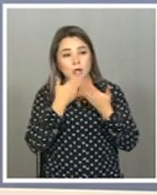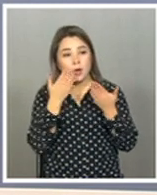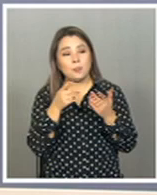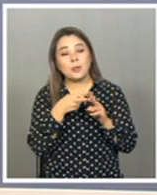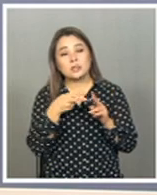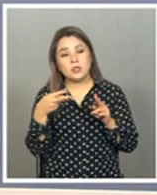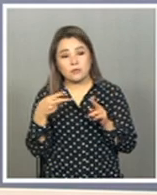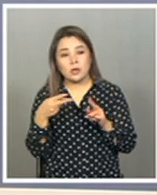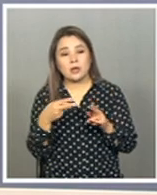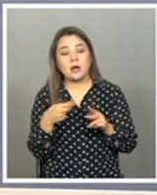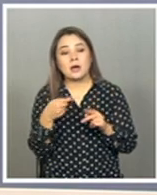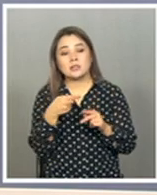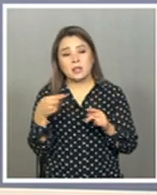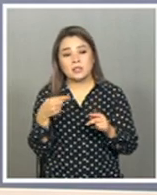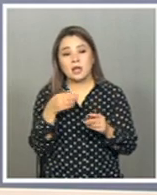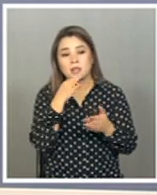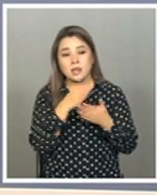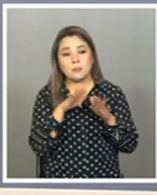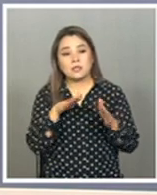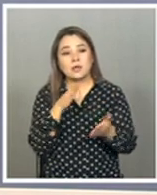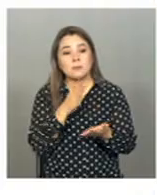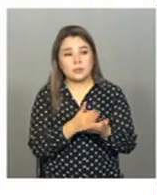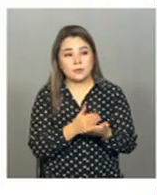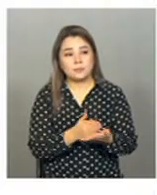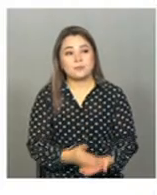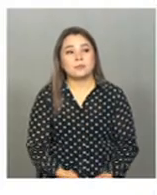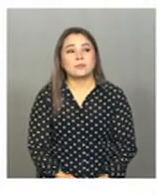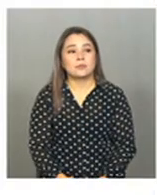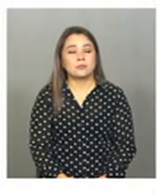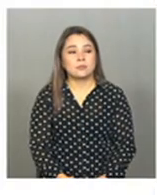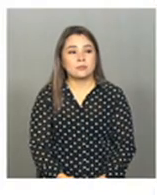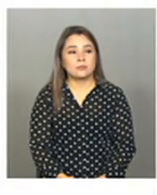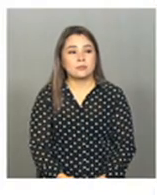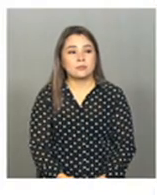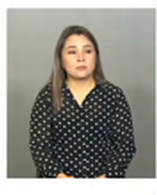найдите отрицательные местоимения.